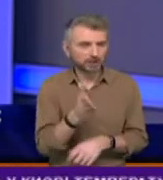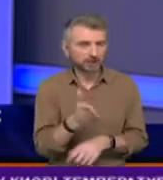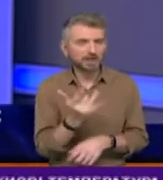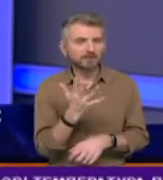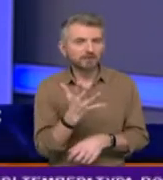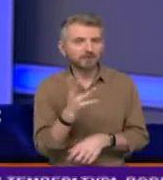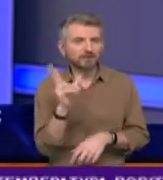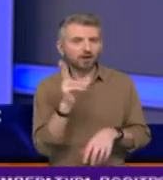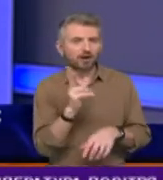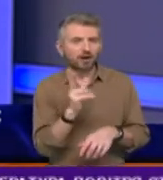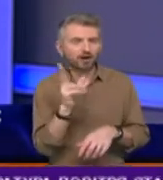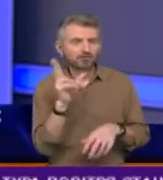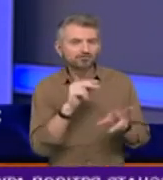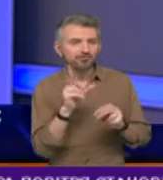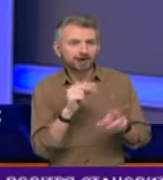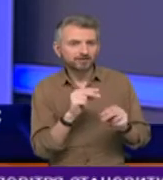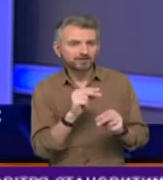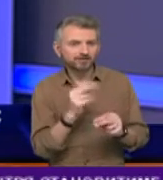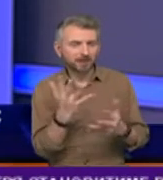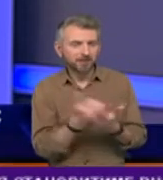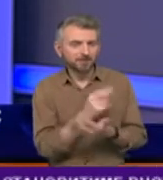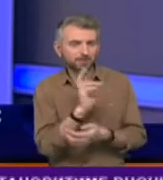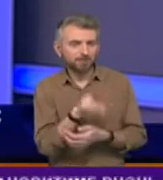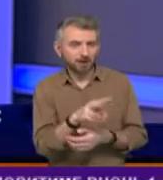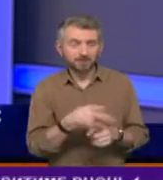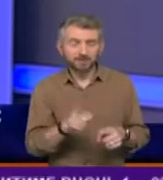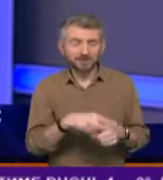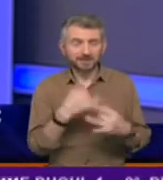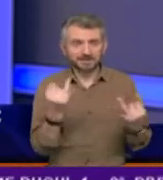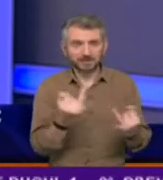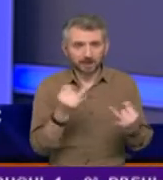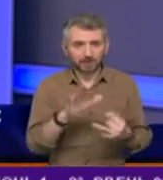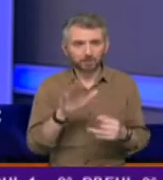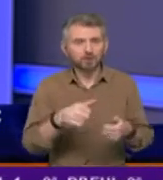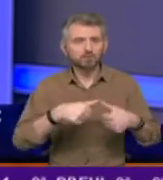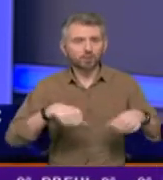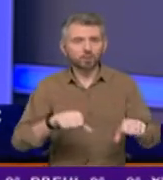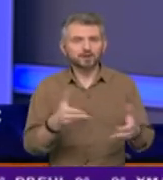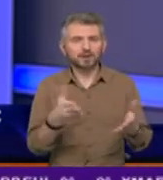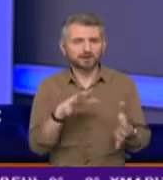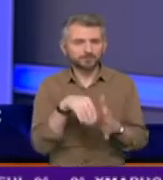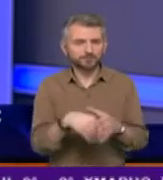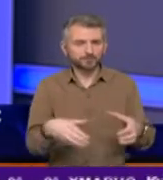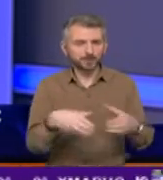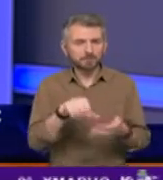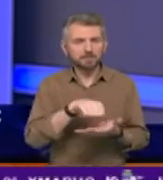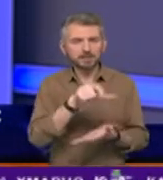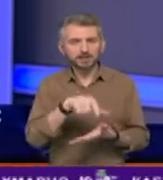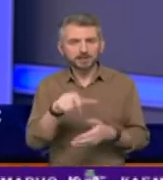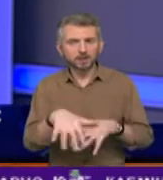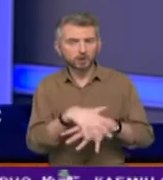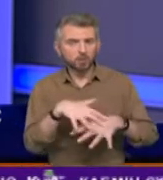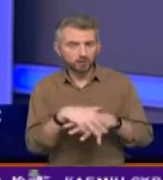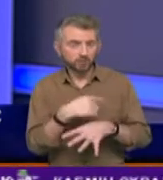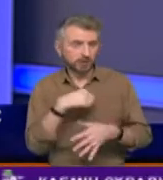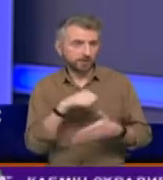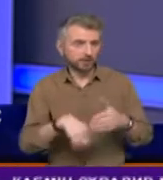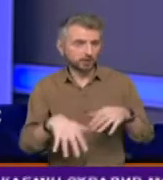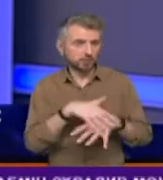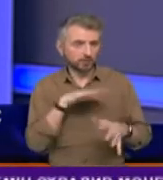візуалізували процес. Хто не знав, то показали дійсно, як виглядають документи, натиснули на галочку. Ні-ні-ні. Ми... Як ні? Ну,